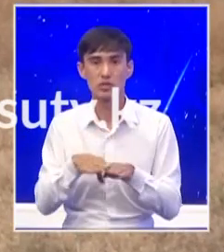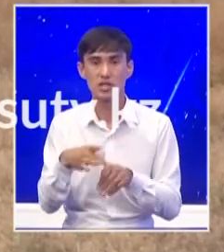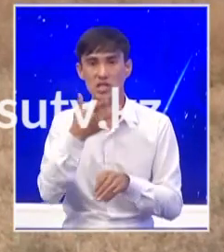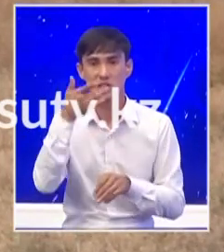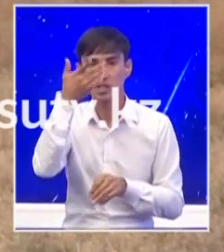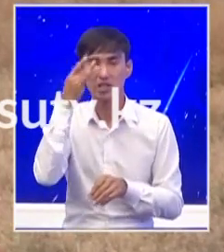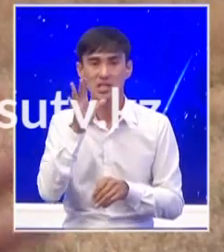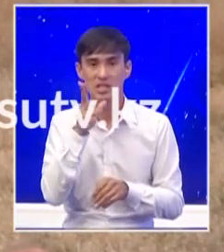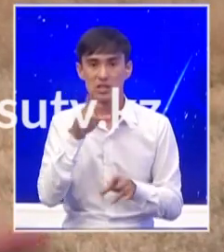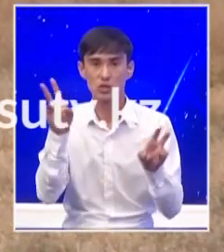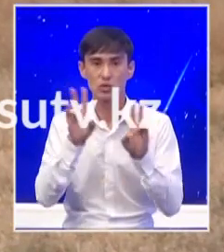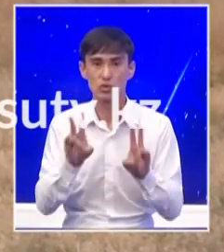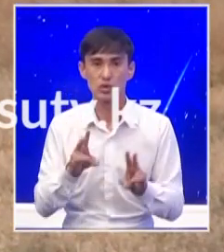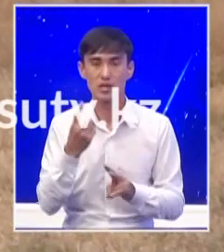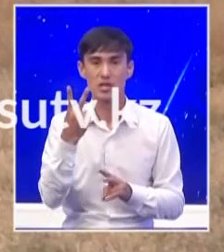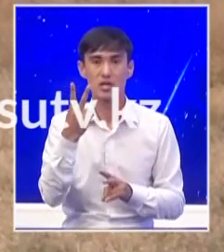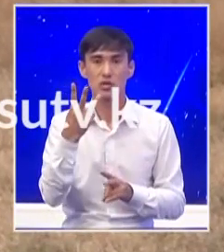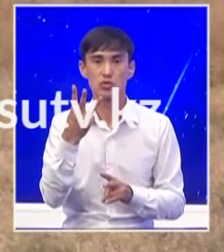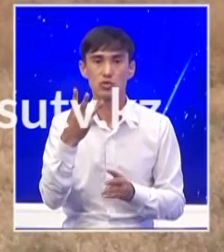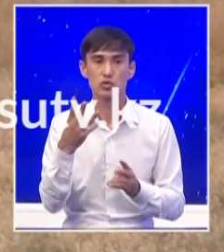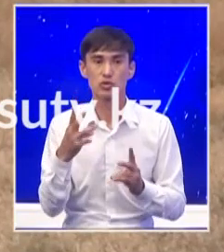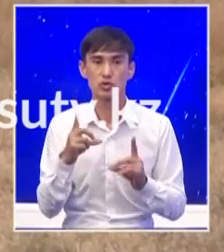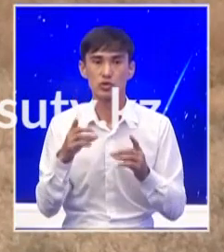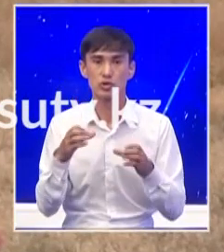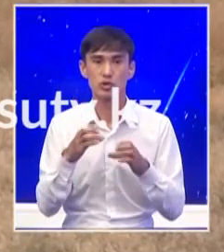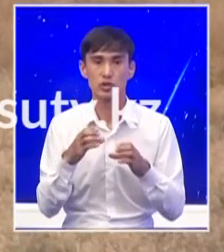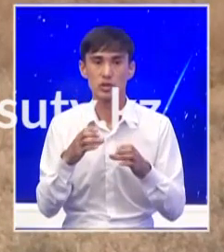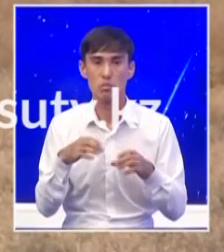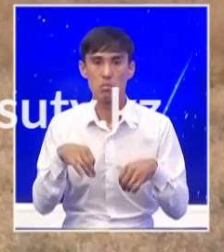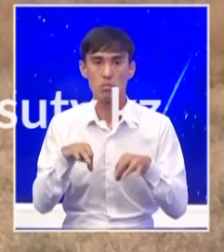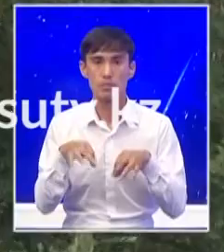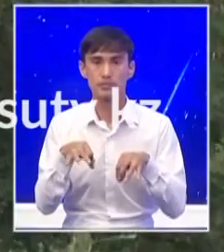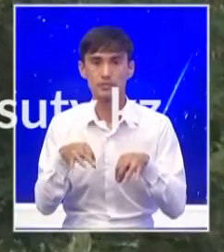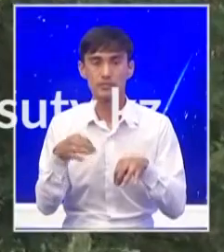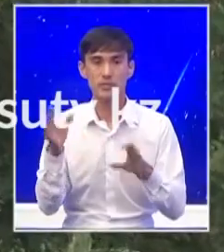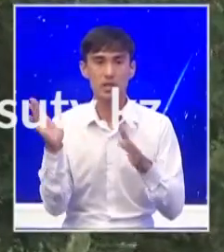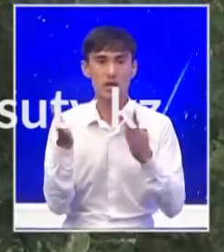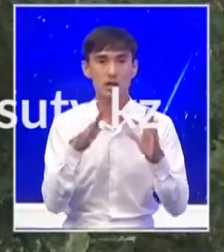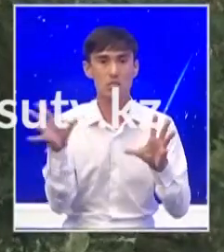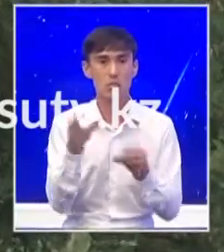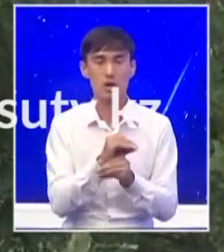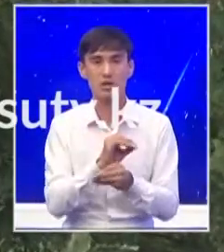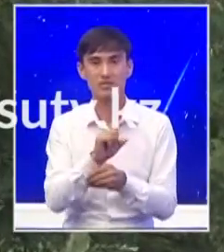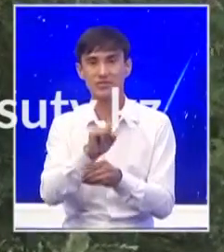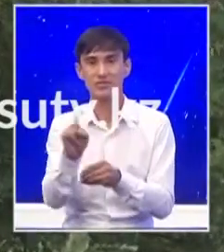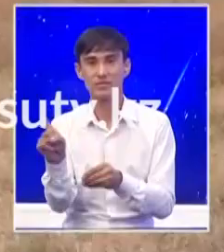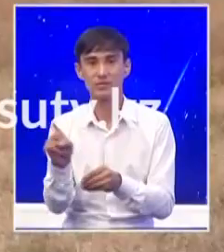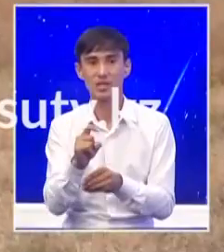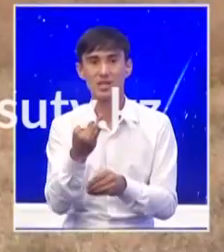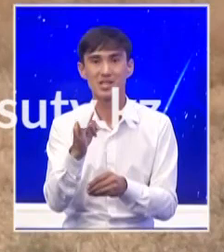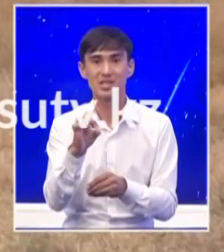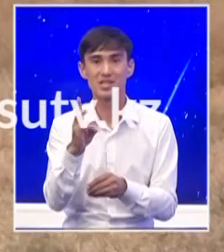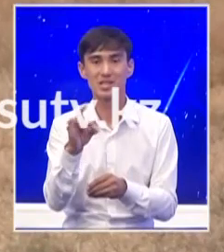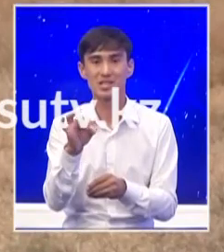кезінде түнде жаңағы 2-3 этаппен мына біздің қаладағы талдардың бәрін обработка жасайды. Инсектицид дейді оны,